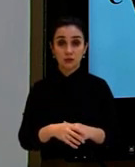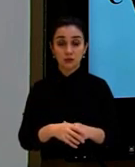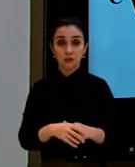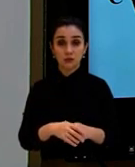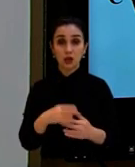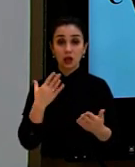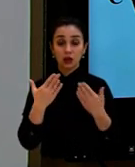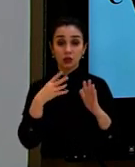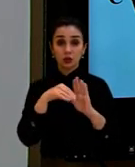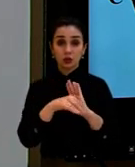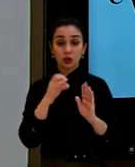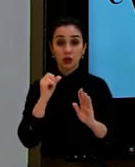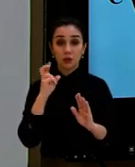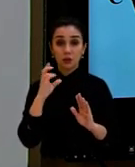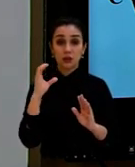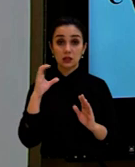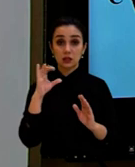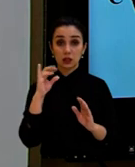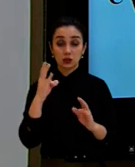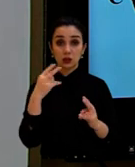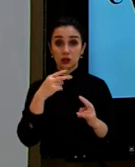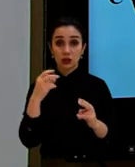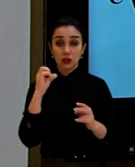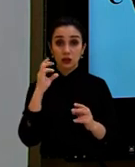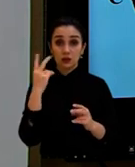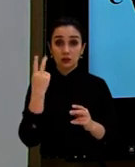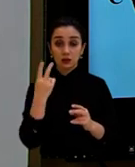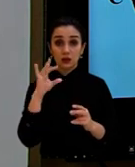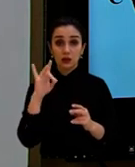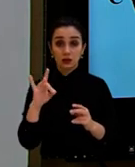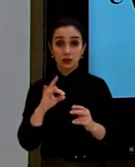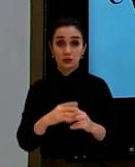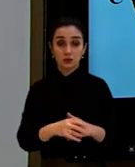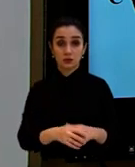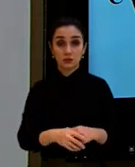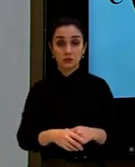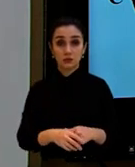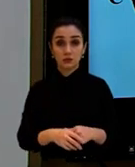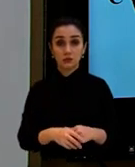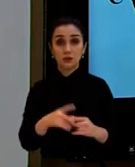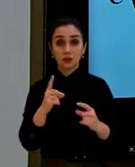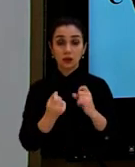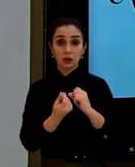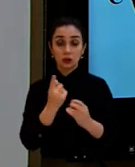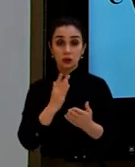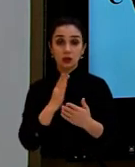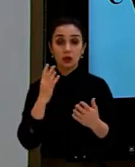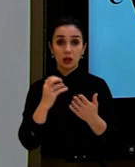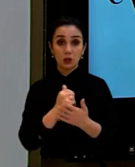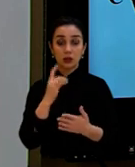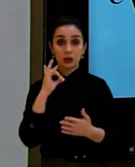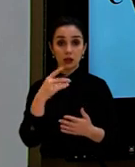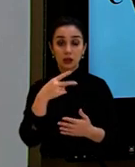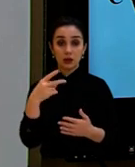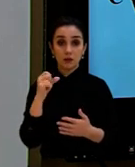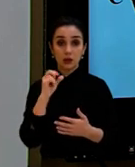Значит, отношение АБ к синусу С равно 2R. Отсюда находим R. R